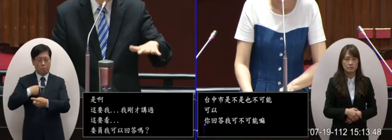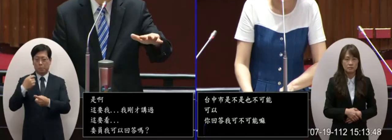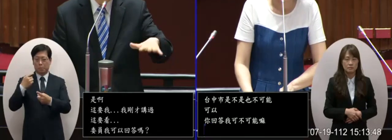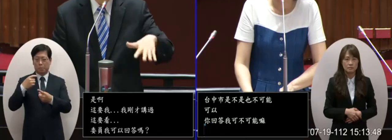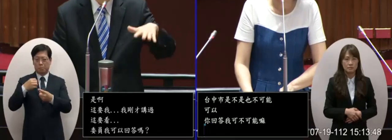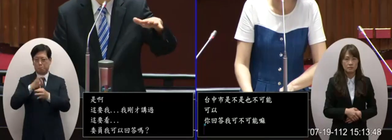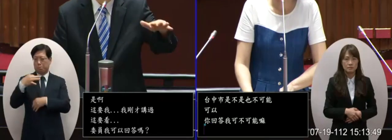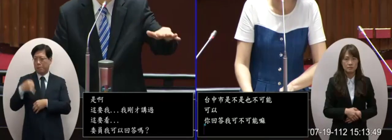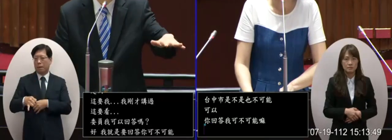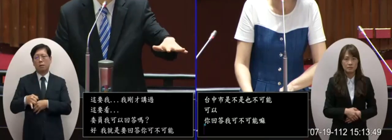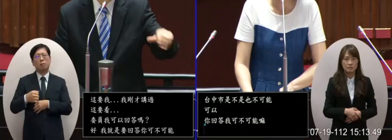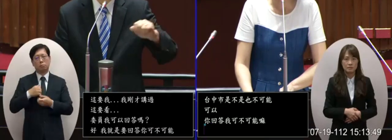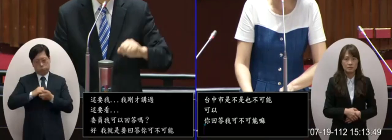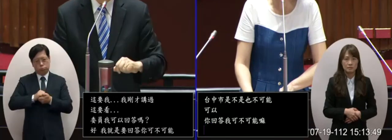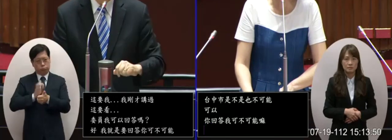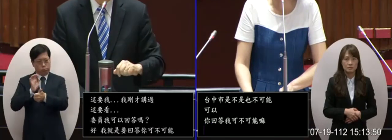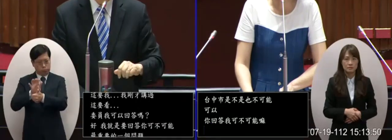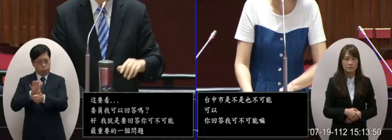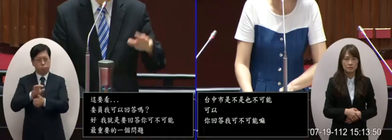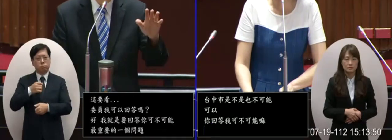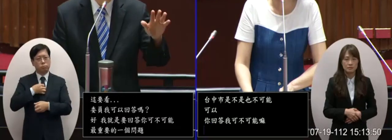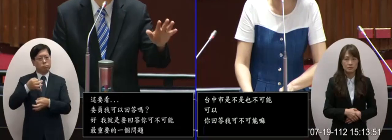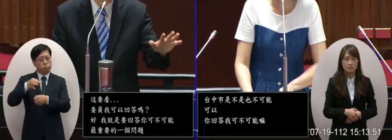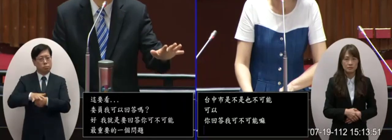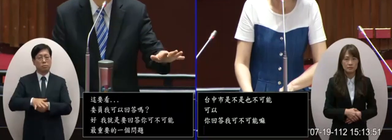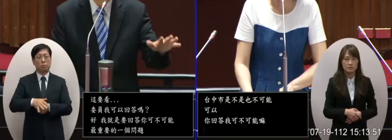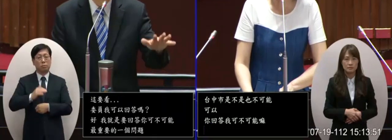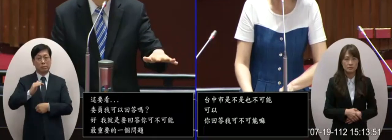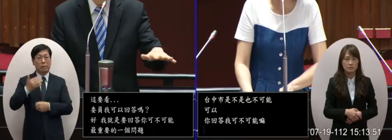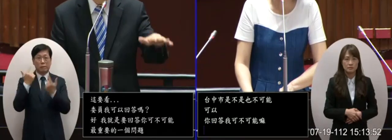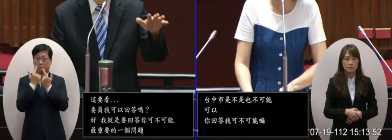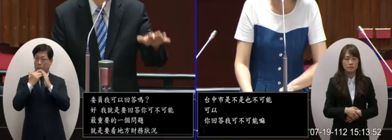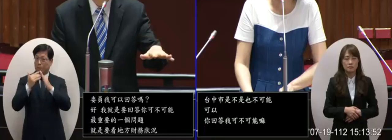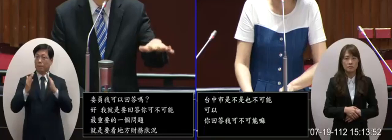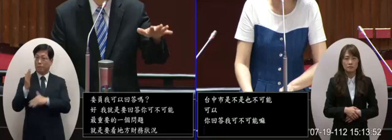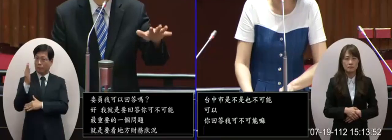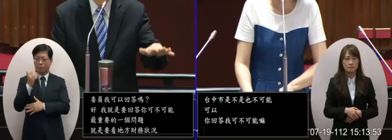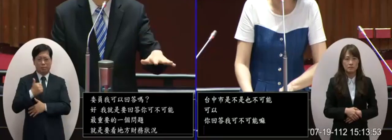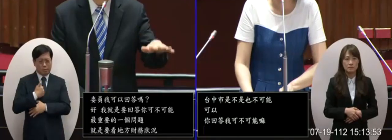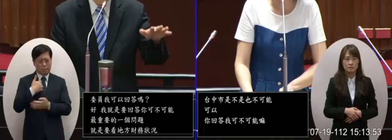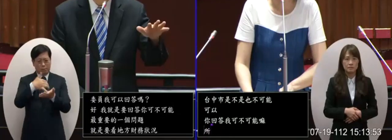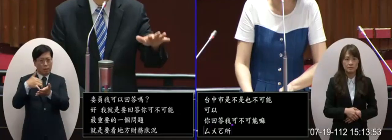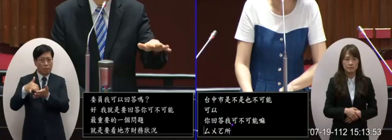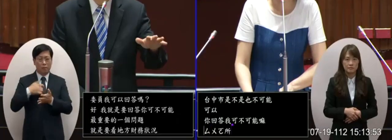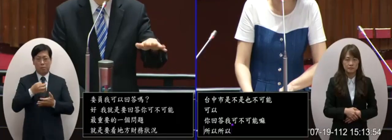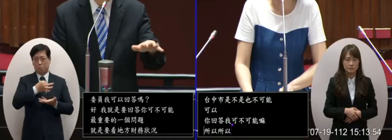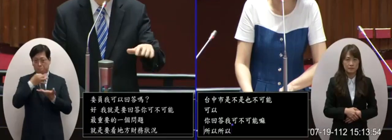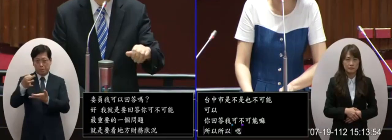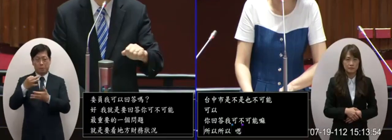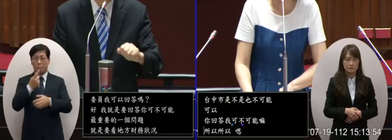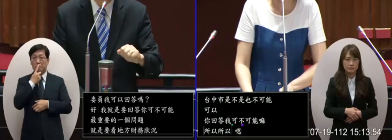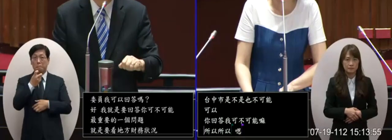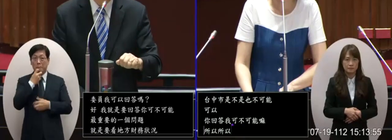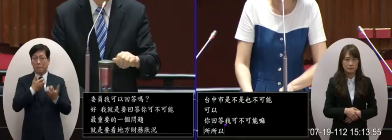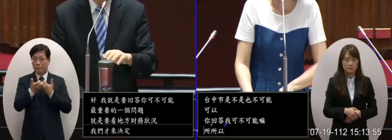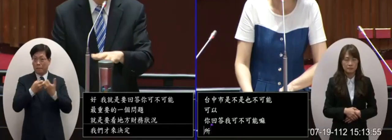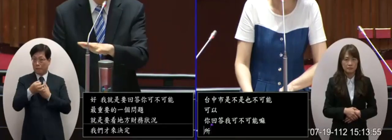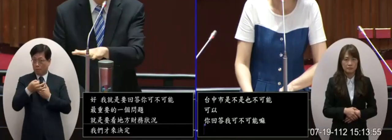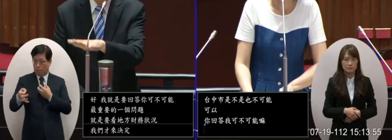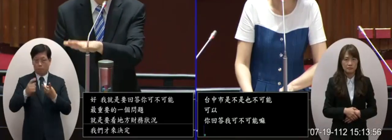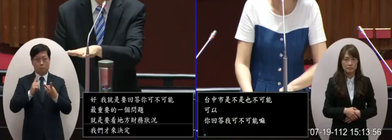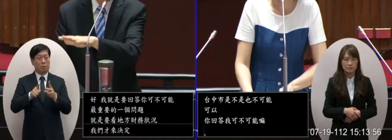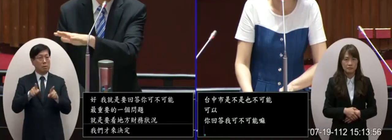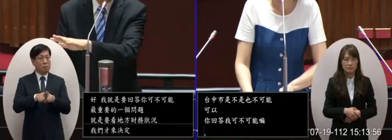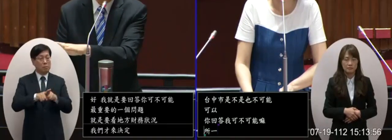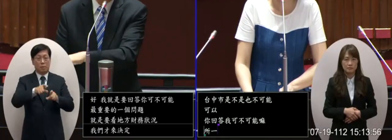好，那我们当然需要更多的补助。而台北市政府实际上拿到的中央统筹分配款还